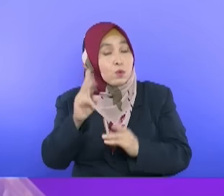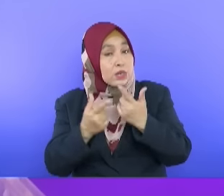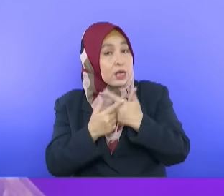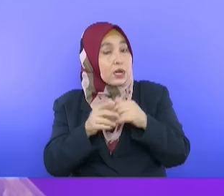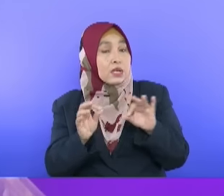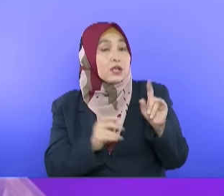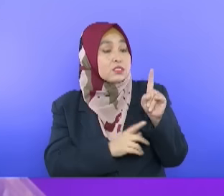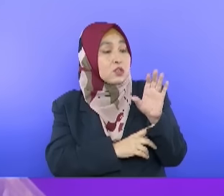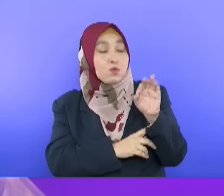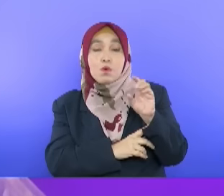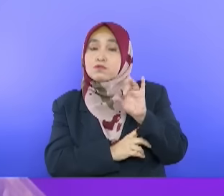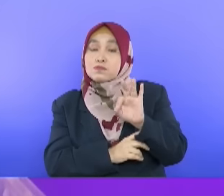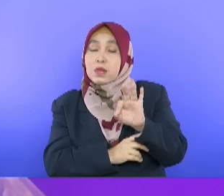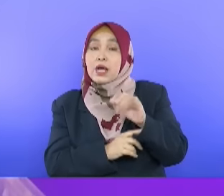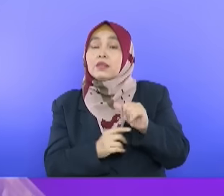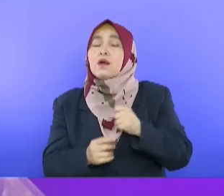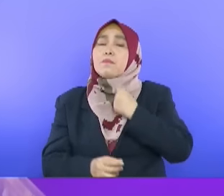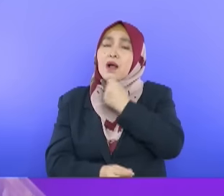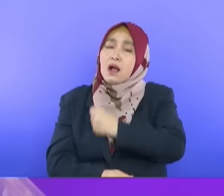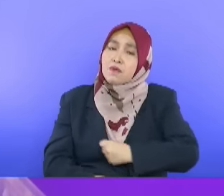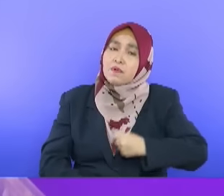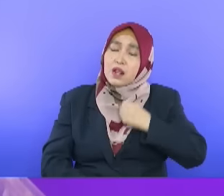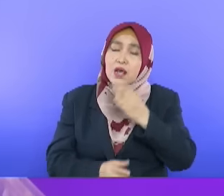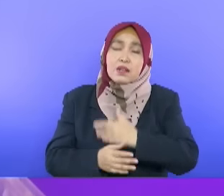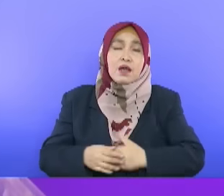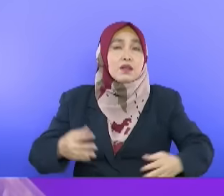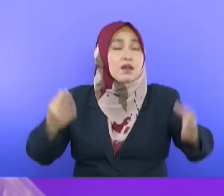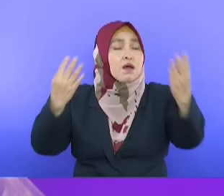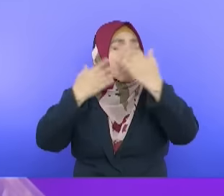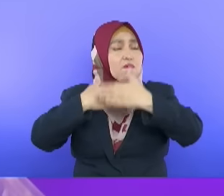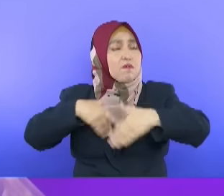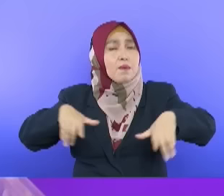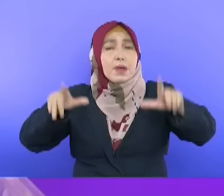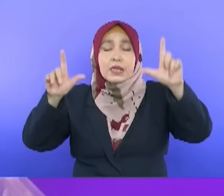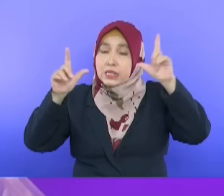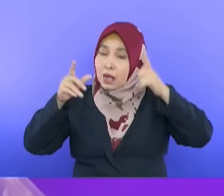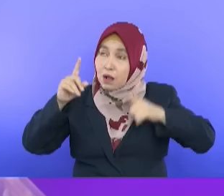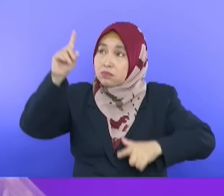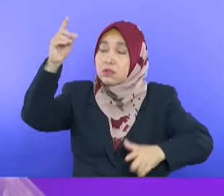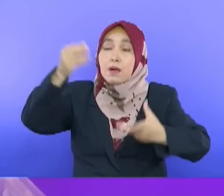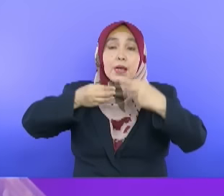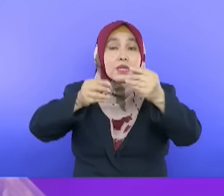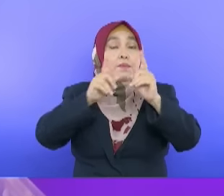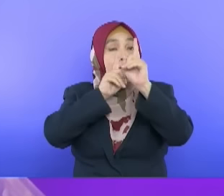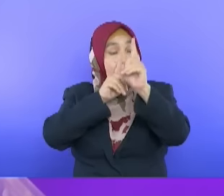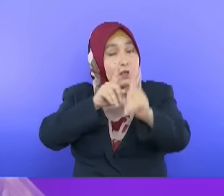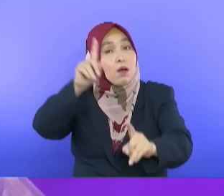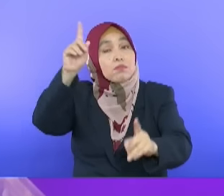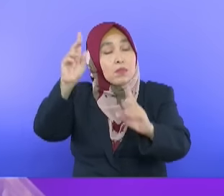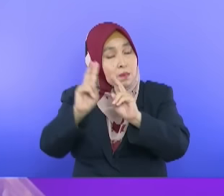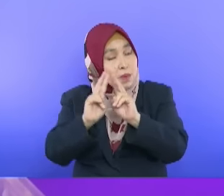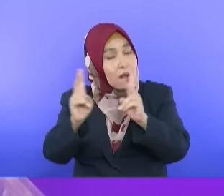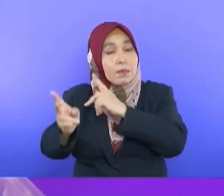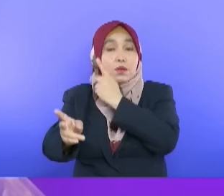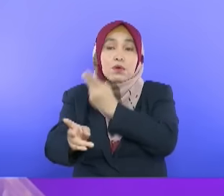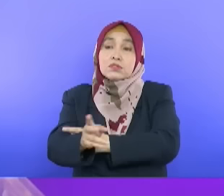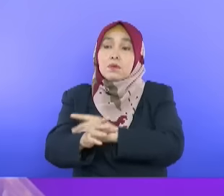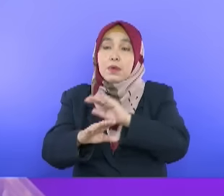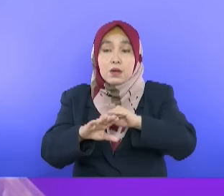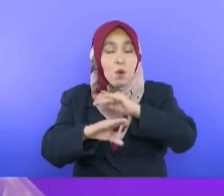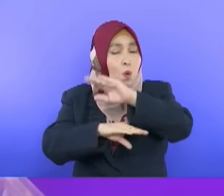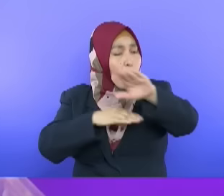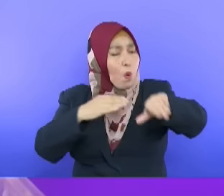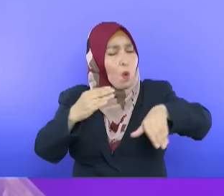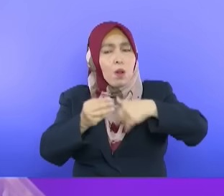ayat 109 maka maafkanlah dan berlapang dadilah sehingga Allah memberi perintahnya Sesungguhnya Allah maha berkuasa atas segala sesuatu